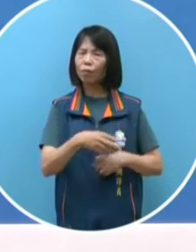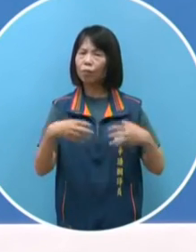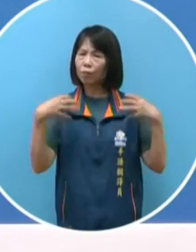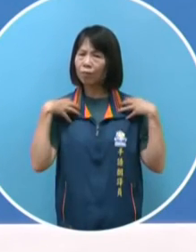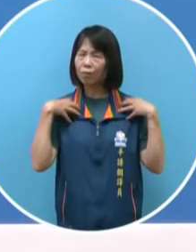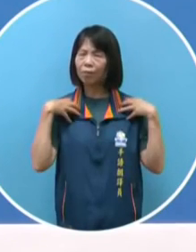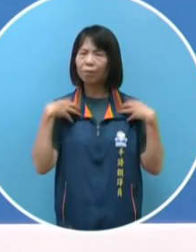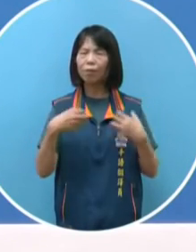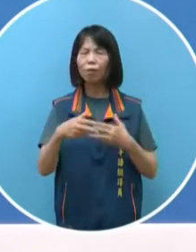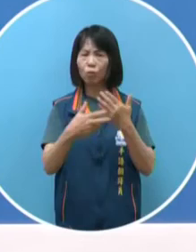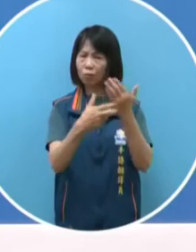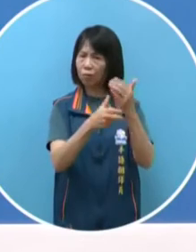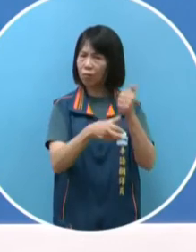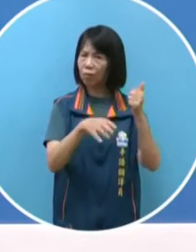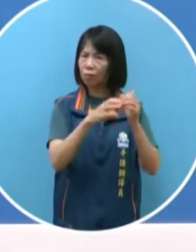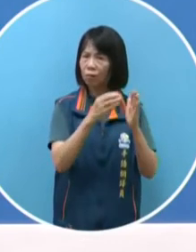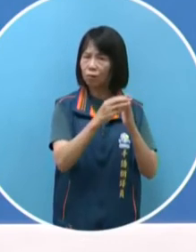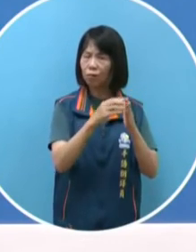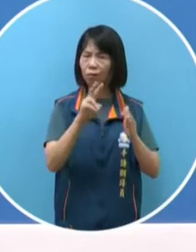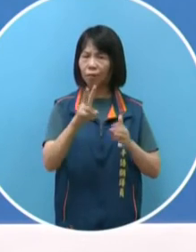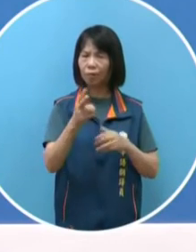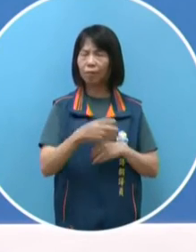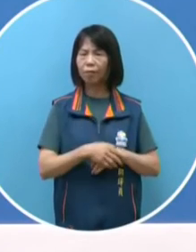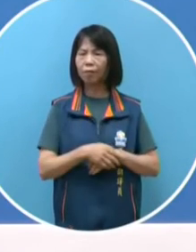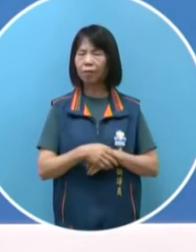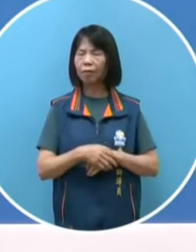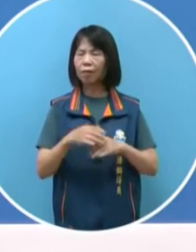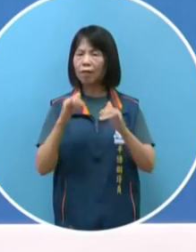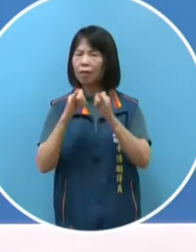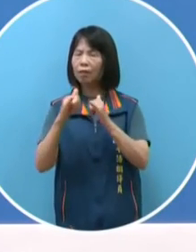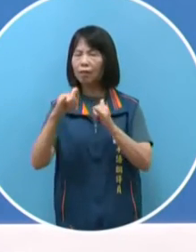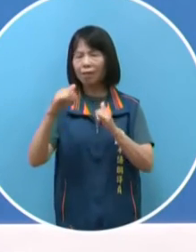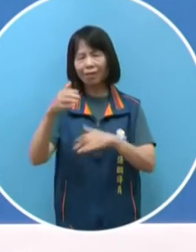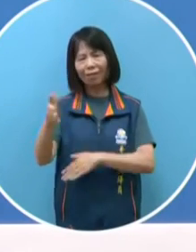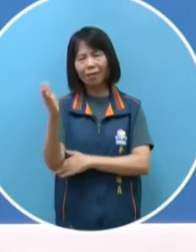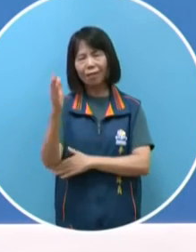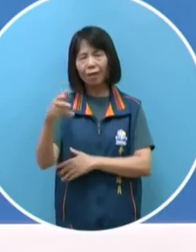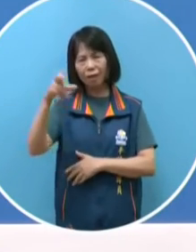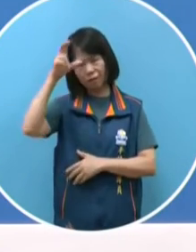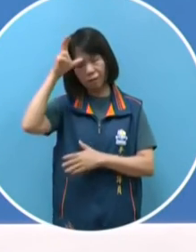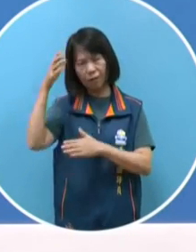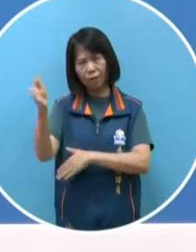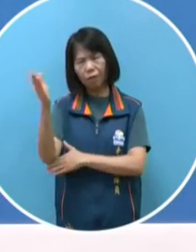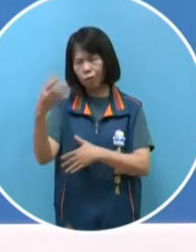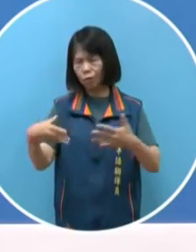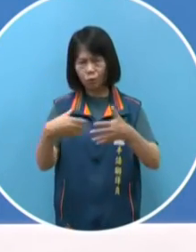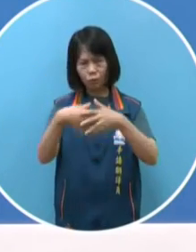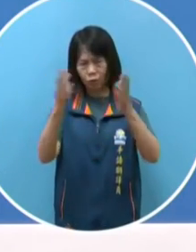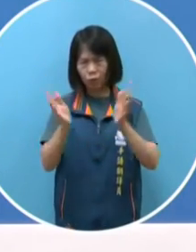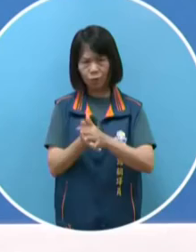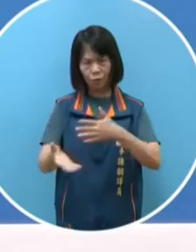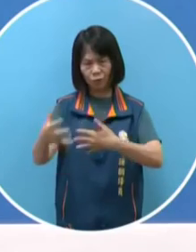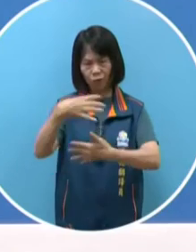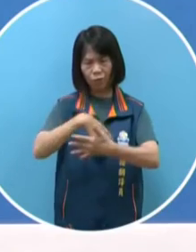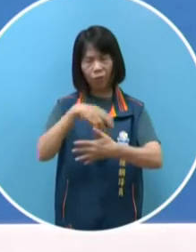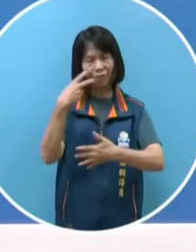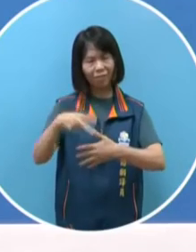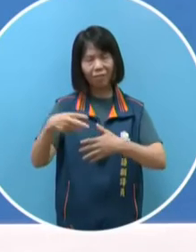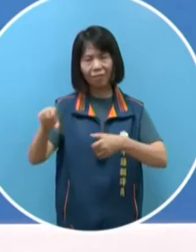是卫生局，或者是我们社政加进来、警政加进来、环保加进